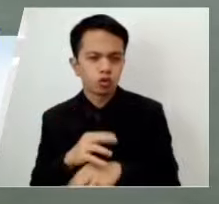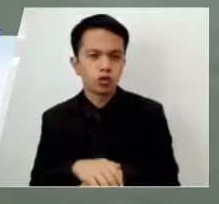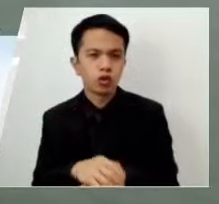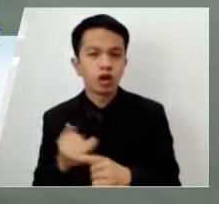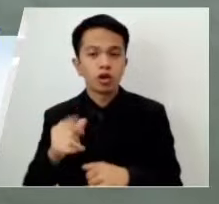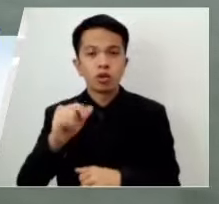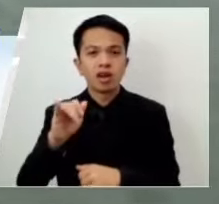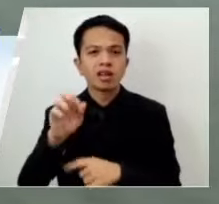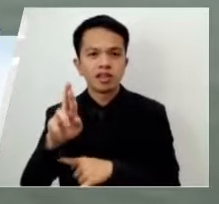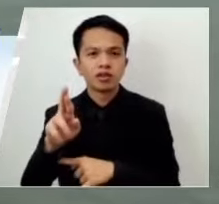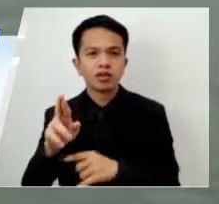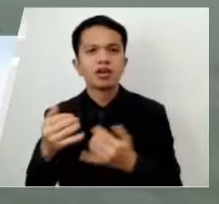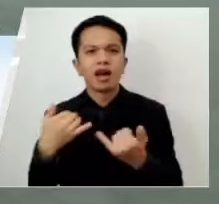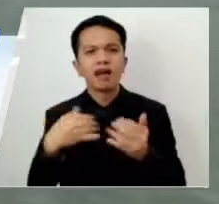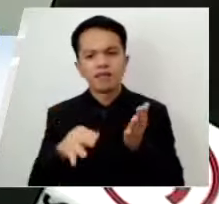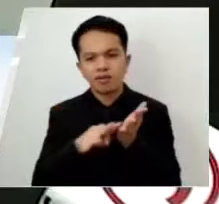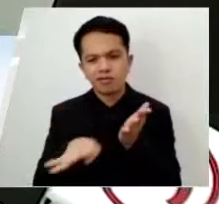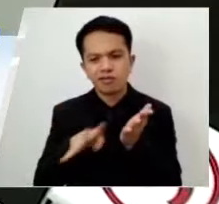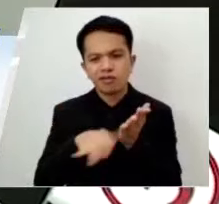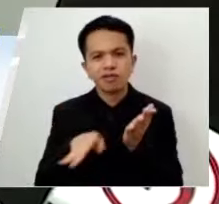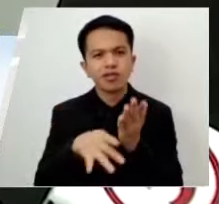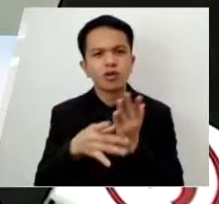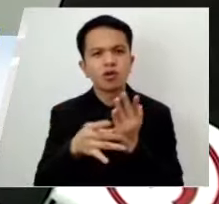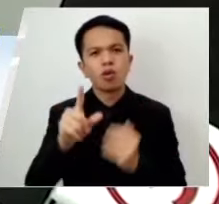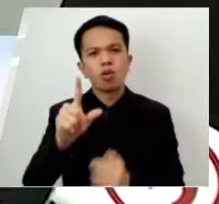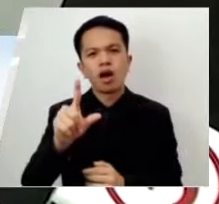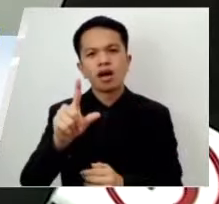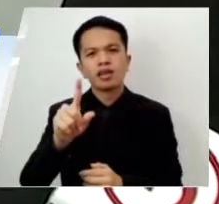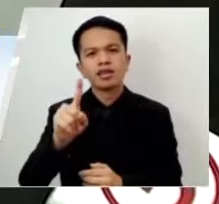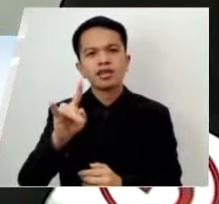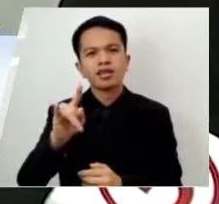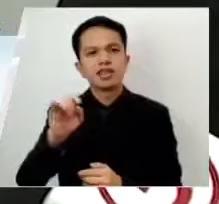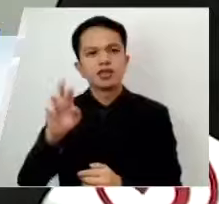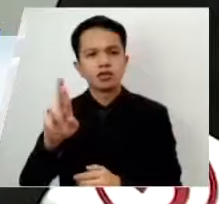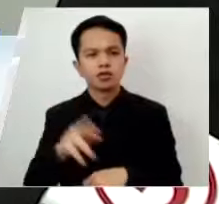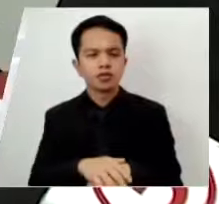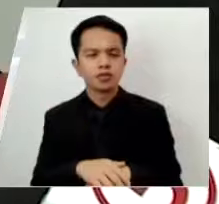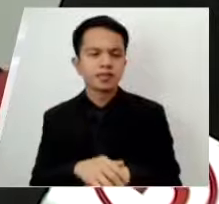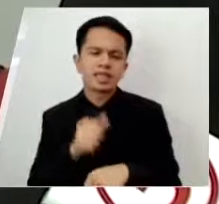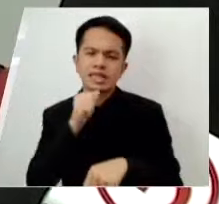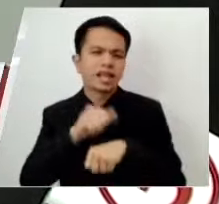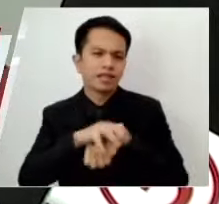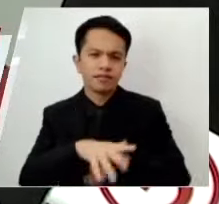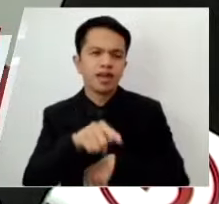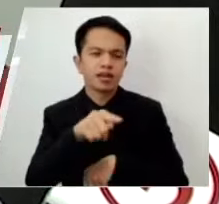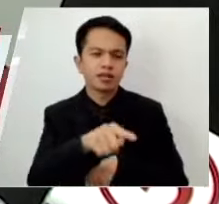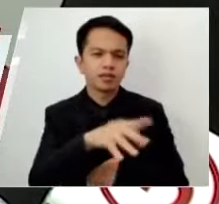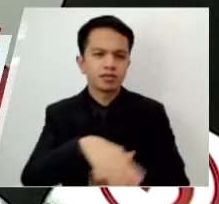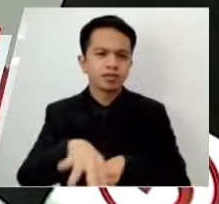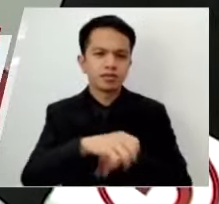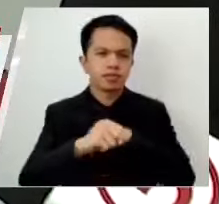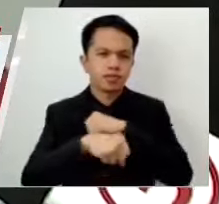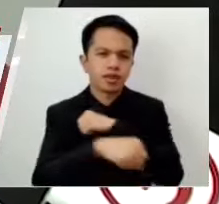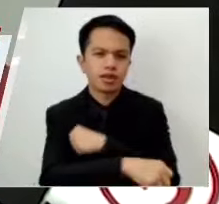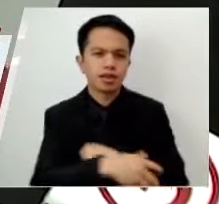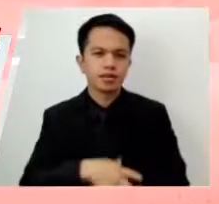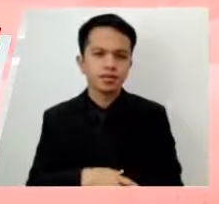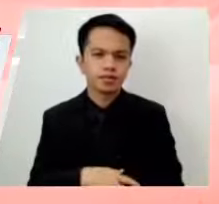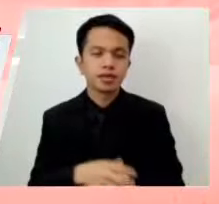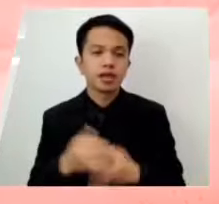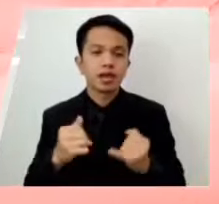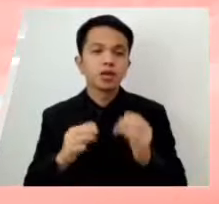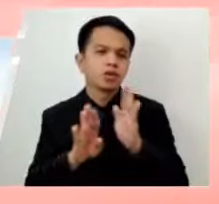daw ang tumatagas kada oras. That cannot be affect doon po sa ating marine environment. So, isang malaking development po